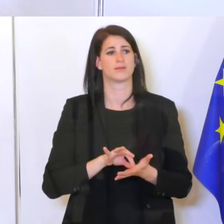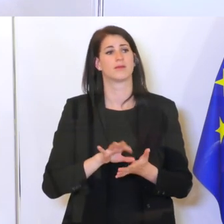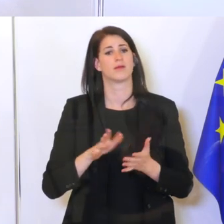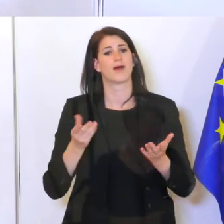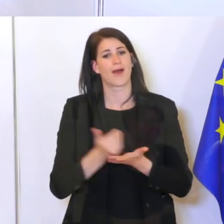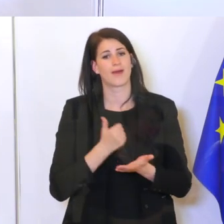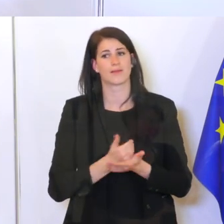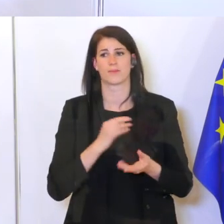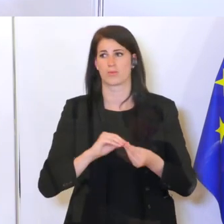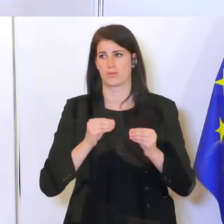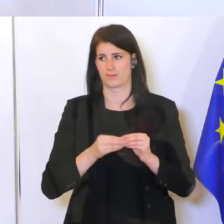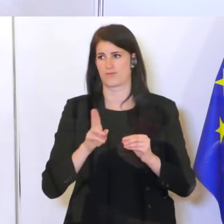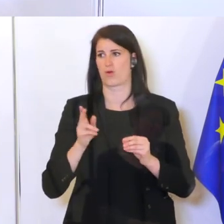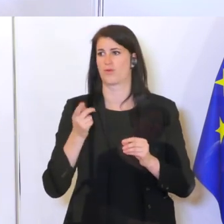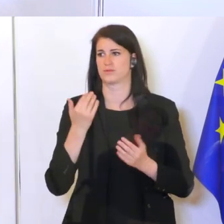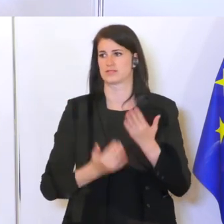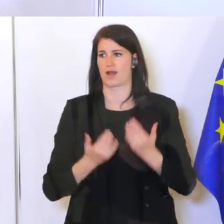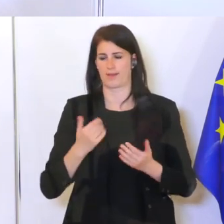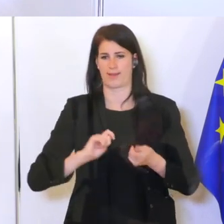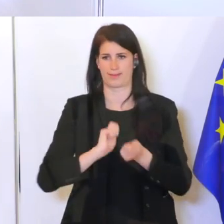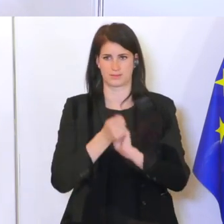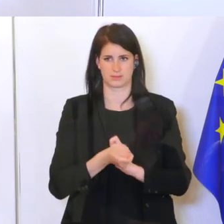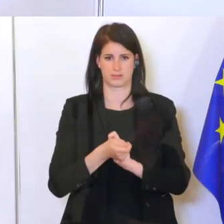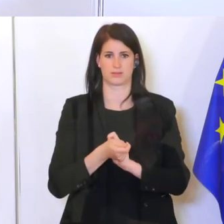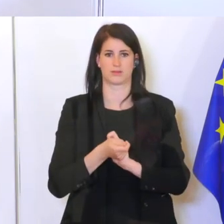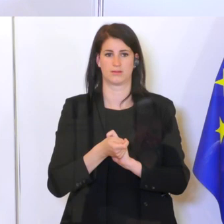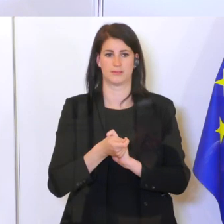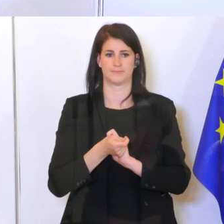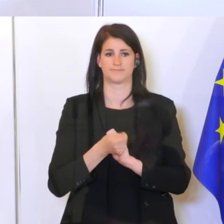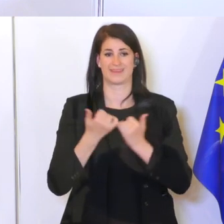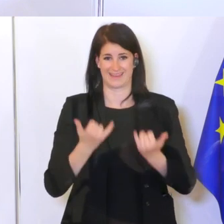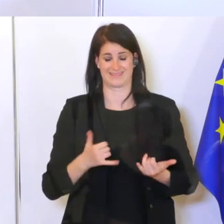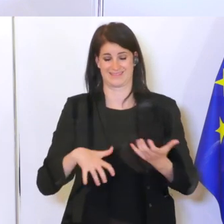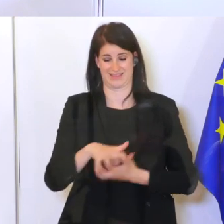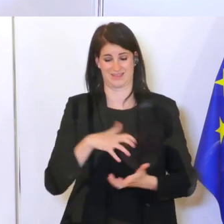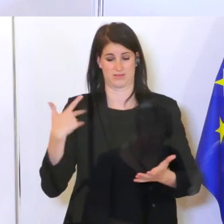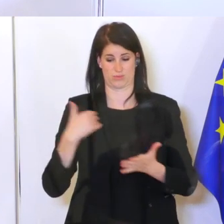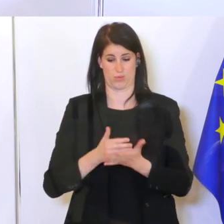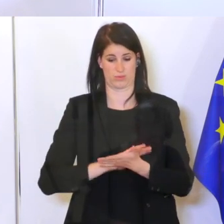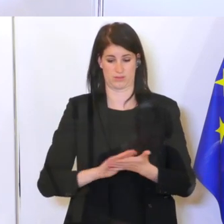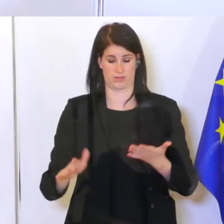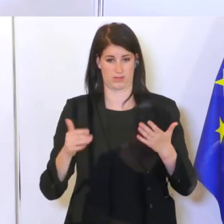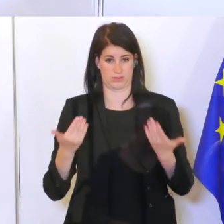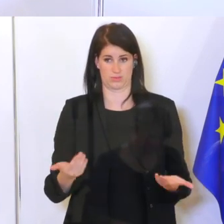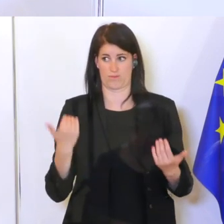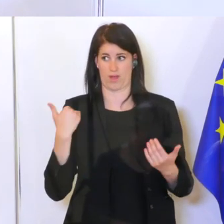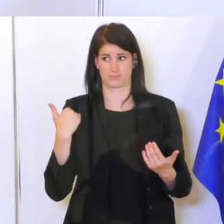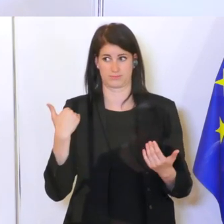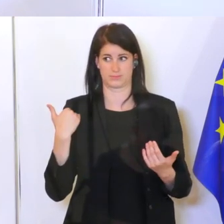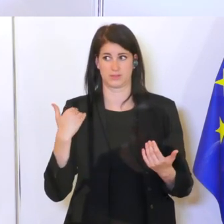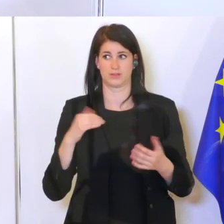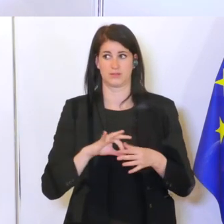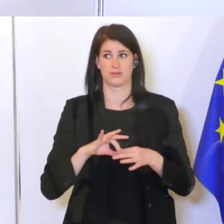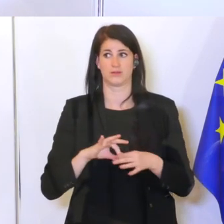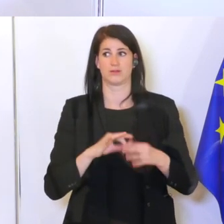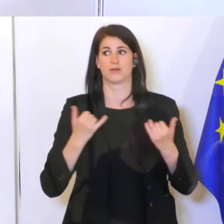Zahlen regelmäßig ändern. Wir sind in einer noch nie dagewesenen Krise und die Schätzungen, was das BIP-Wachstum betrifft, die divergieren von